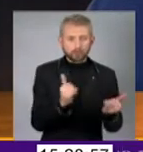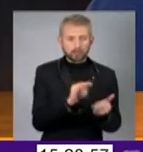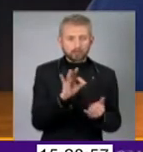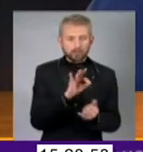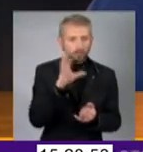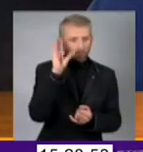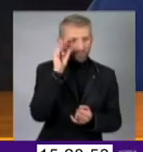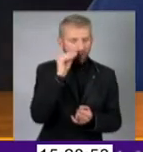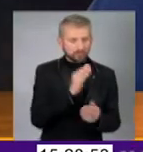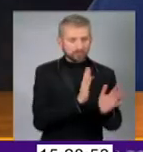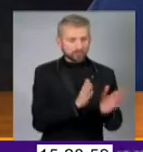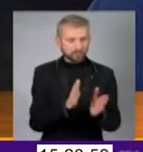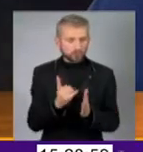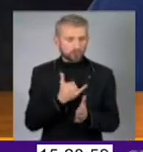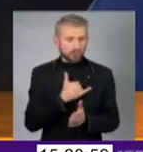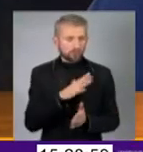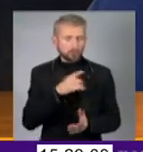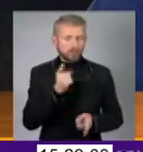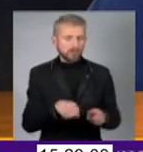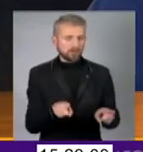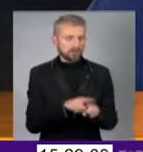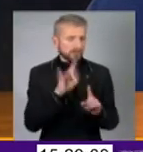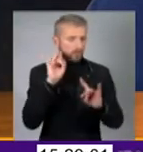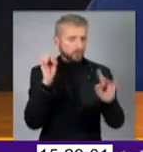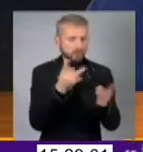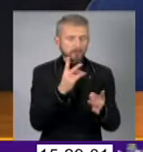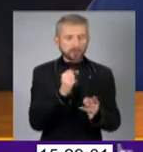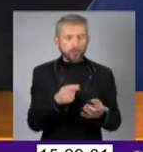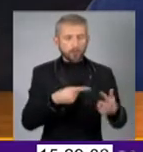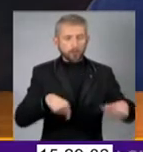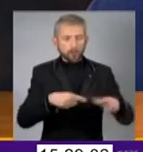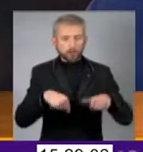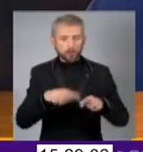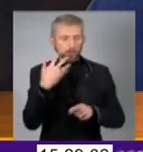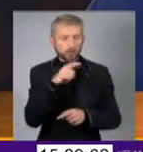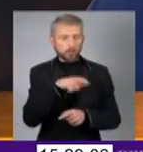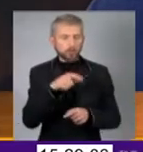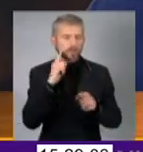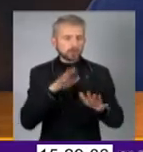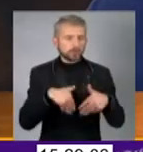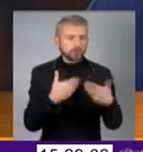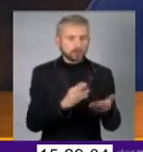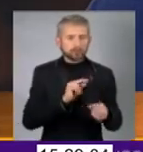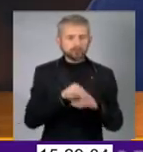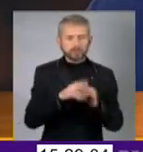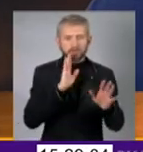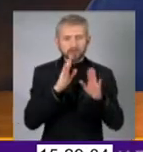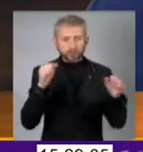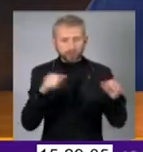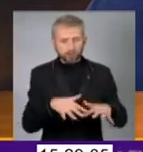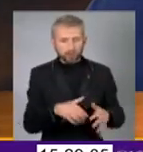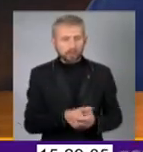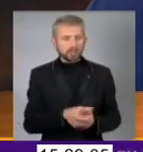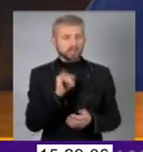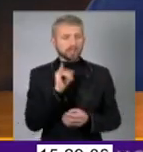датах ритмічно, в нас був реально такий резонанс на округах, коли люди зініціювали через соцмережі збори